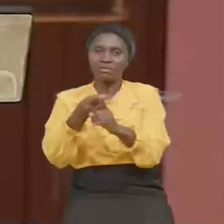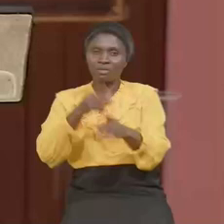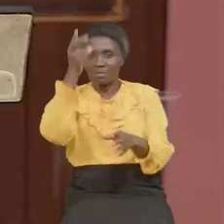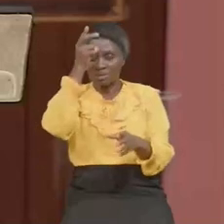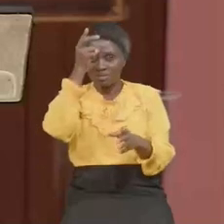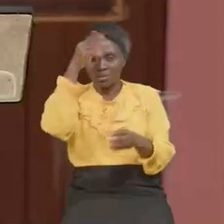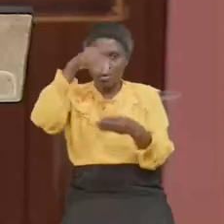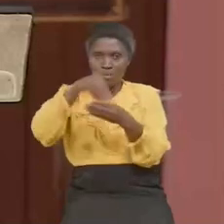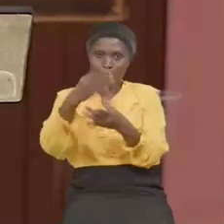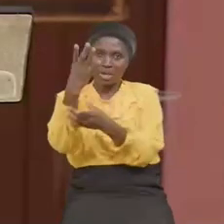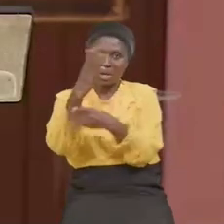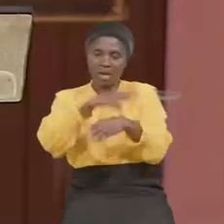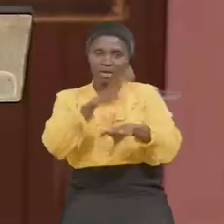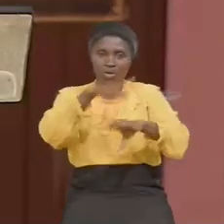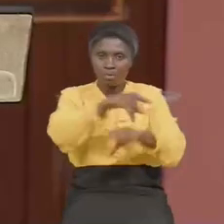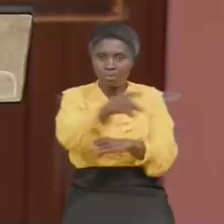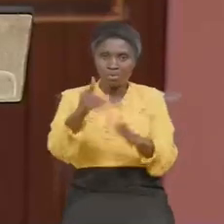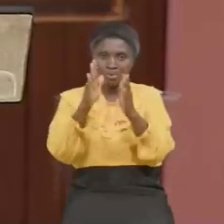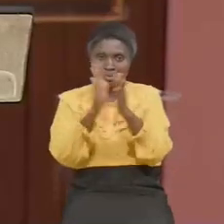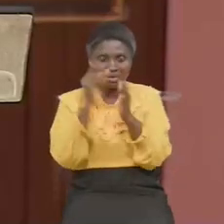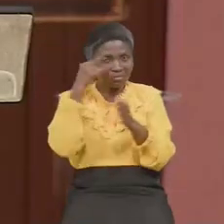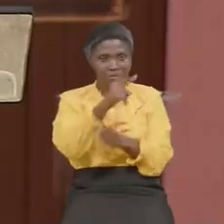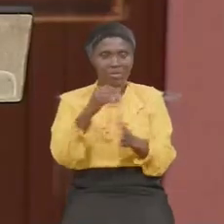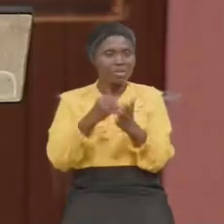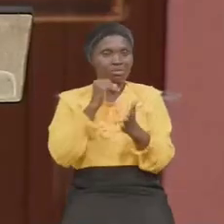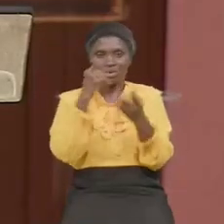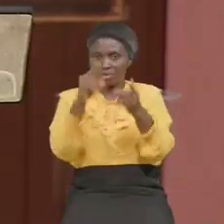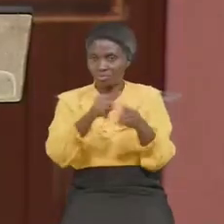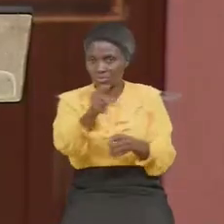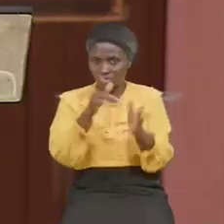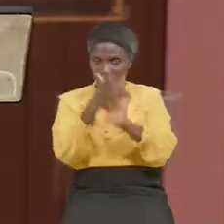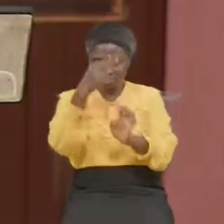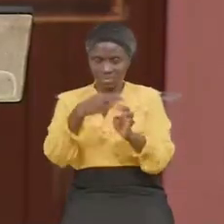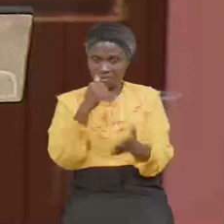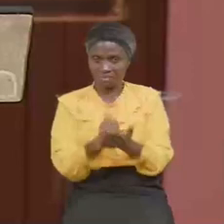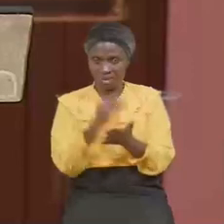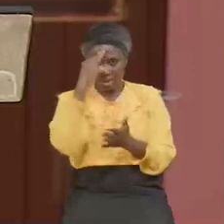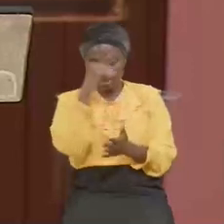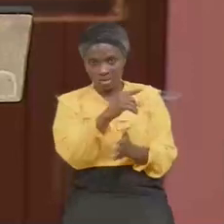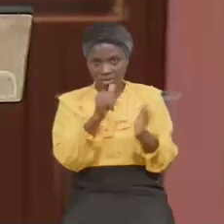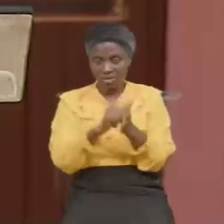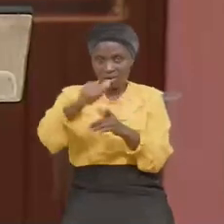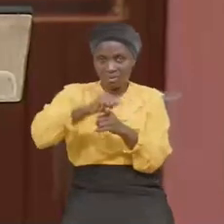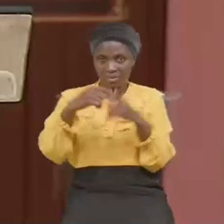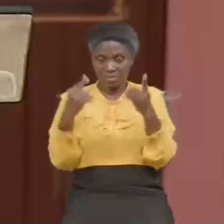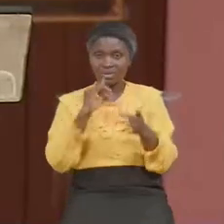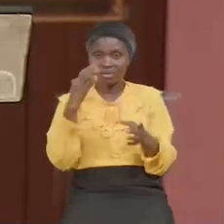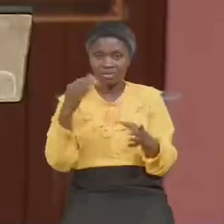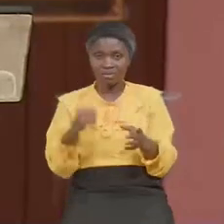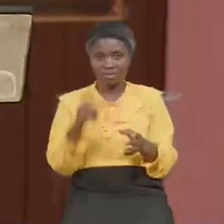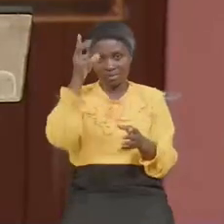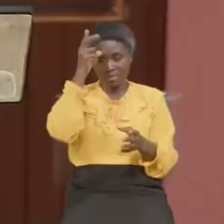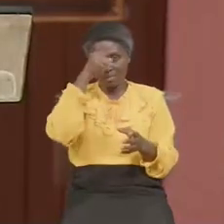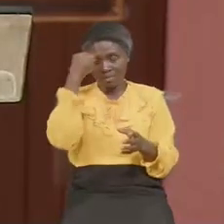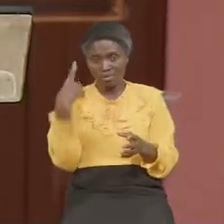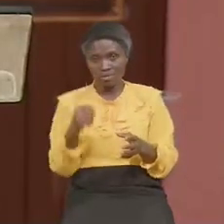t'arriver. Celui qui pratique le péché est du diable, car le diable pêche dès le commencement. Et